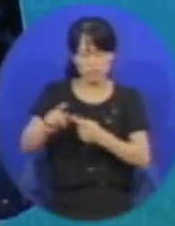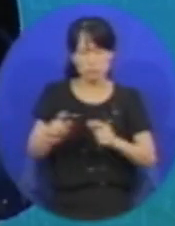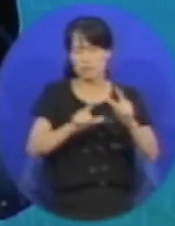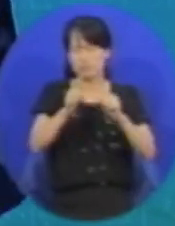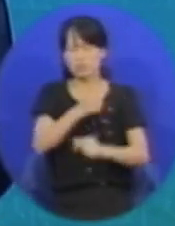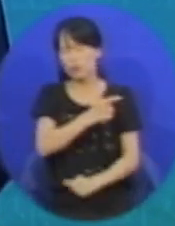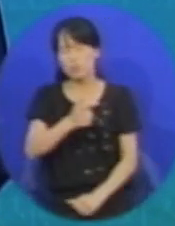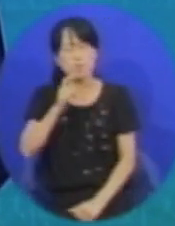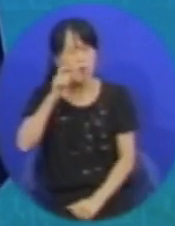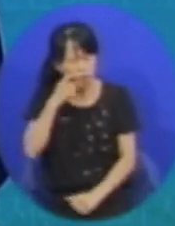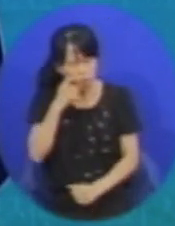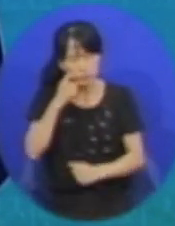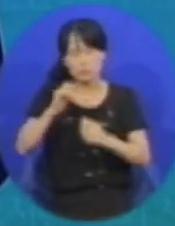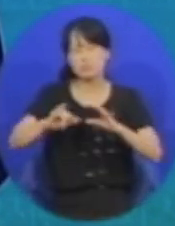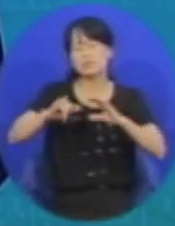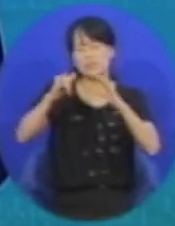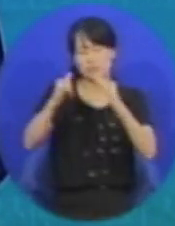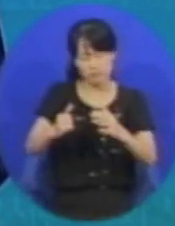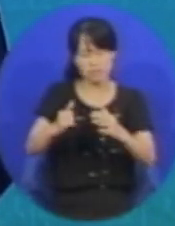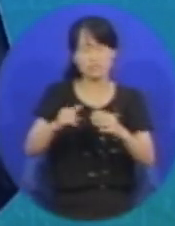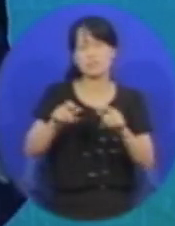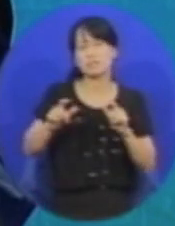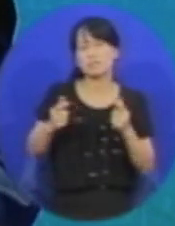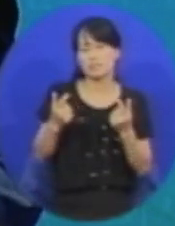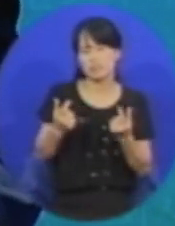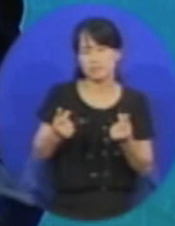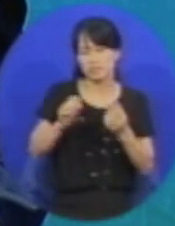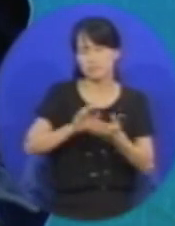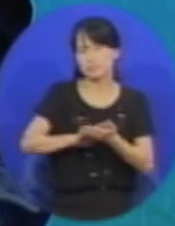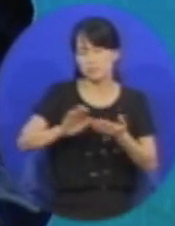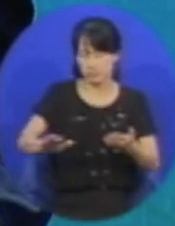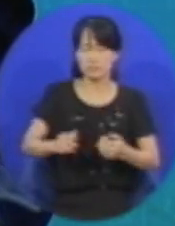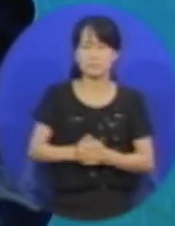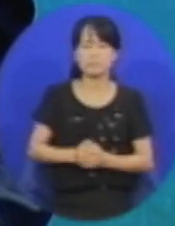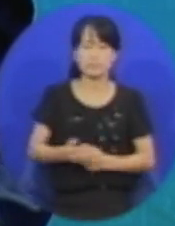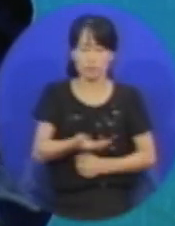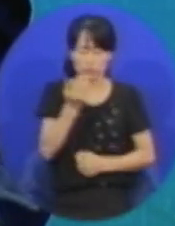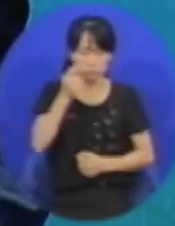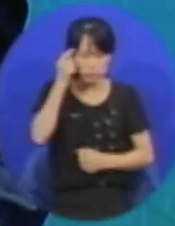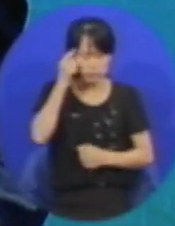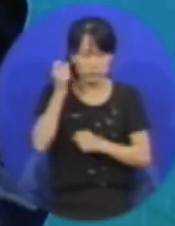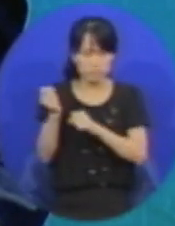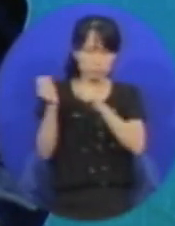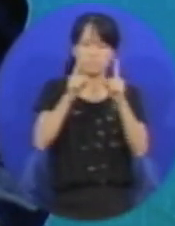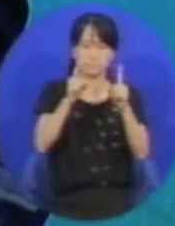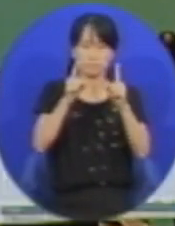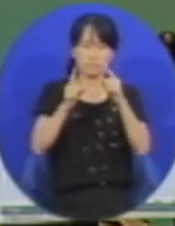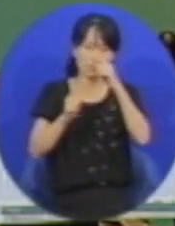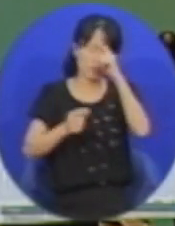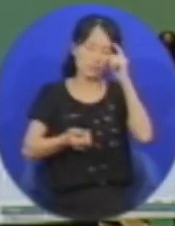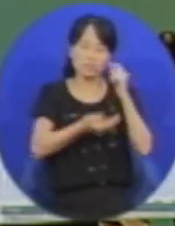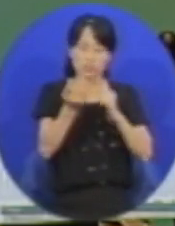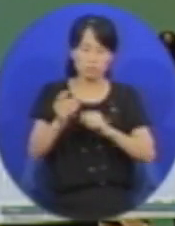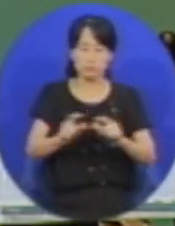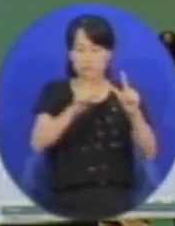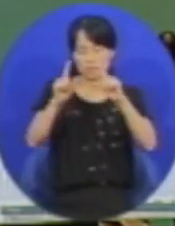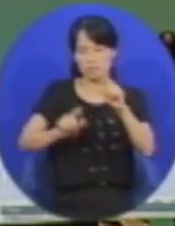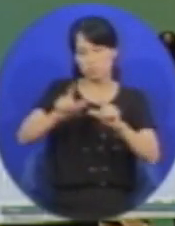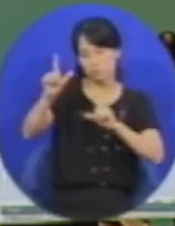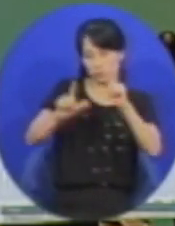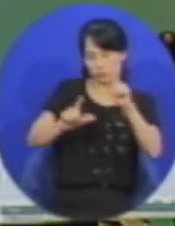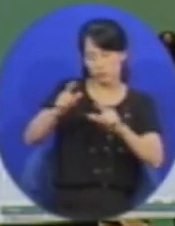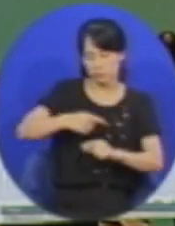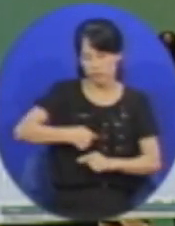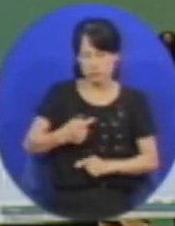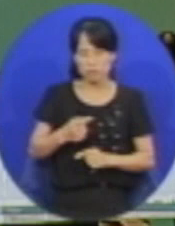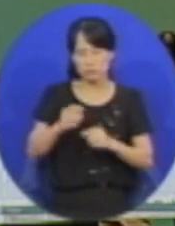세상이 되었다, 그런 뜻입니다. 여러분이 정신 바짝 차리고 여러분이 사는 모습 여러분이